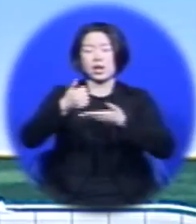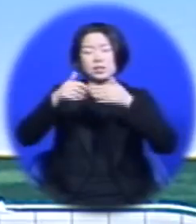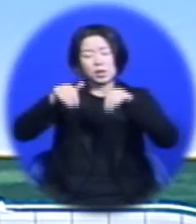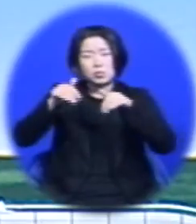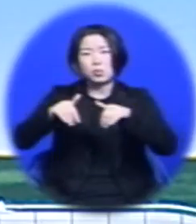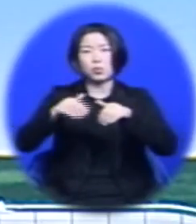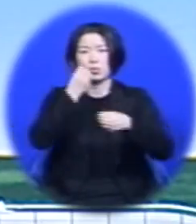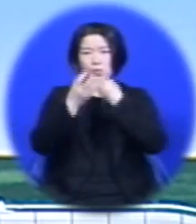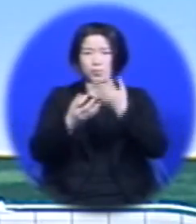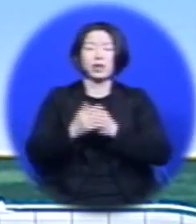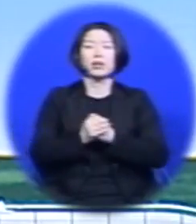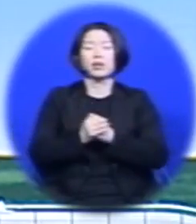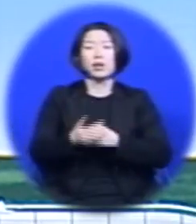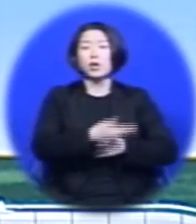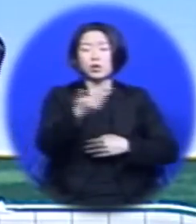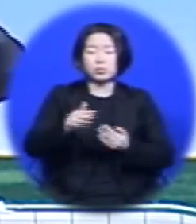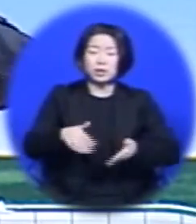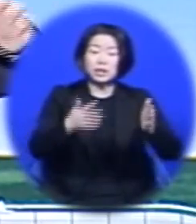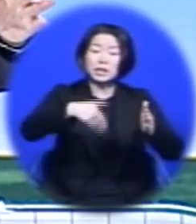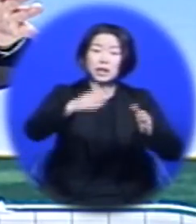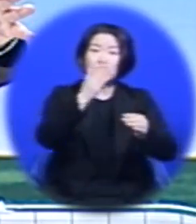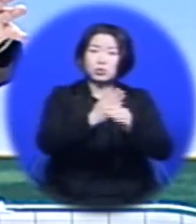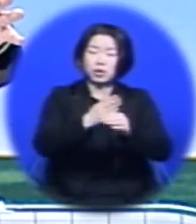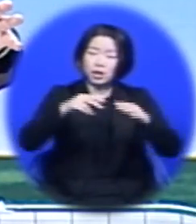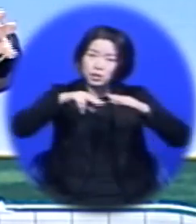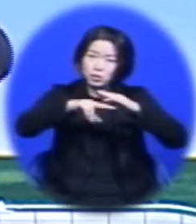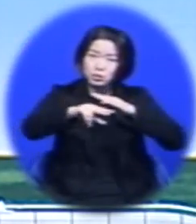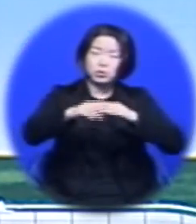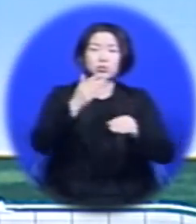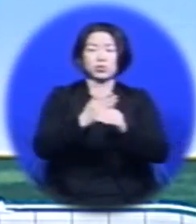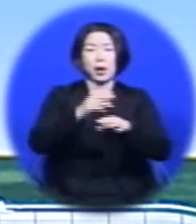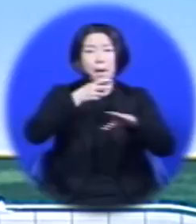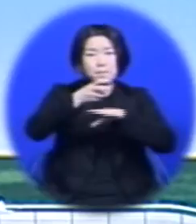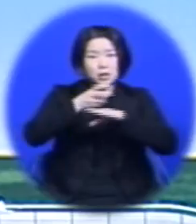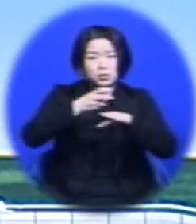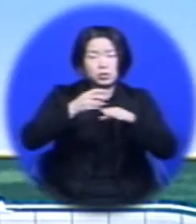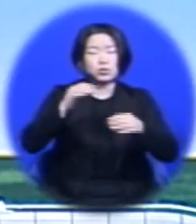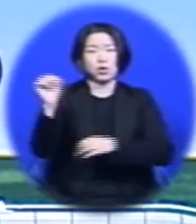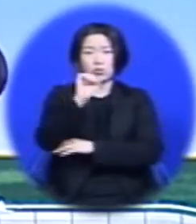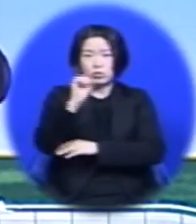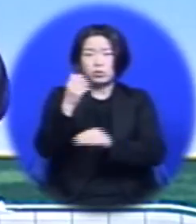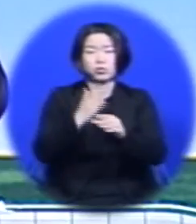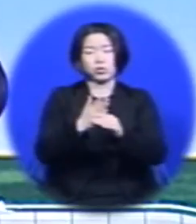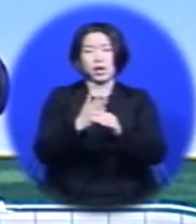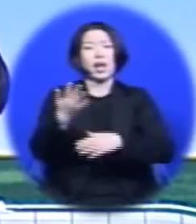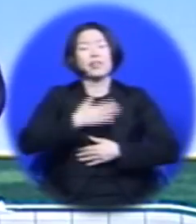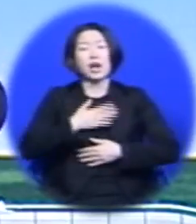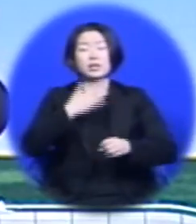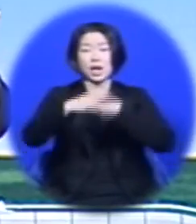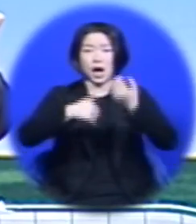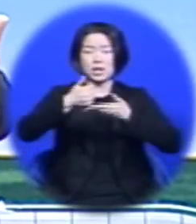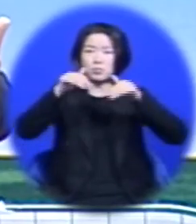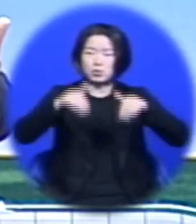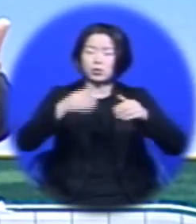종이라 여러분이 길을 가다가 전철을 타고 가다가 버스를 타고 가다가 운전을 하다가 나는 하나님의